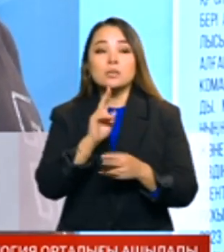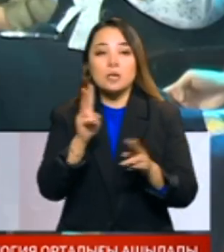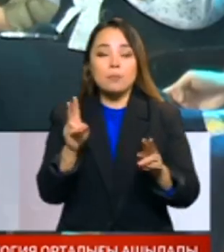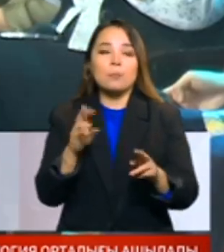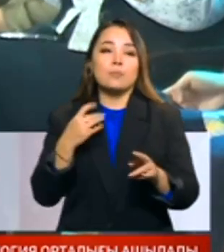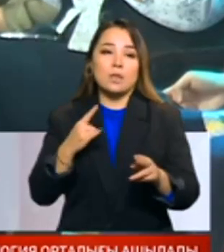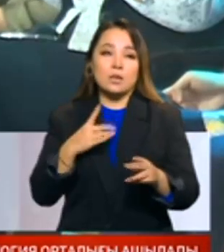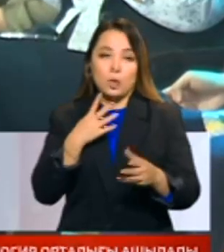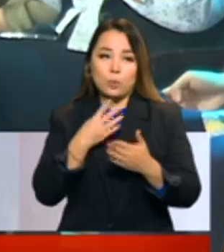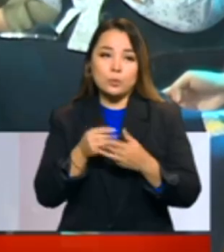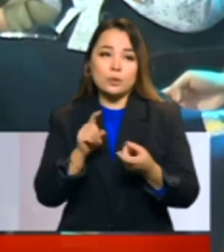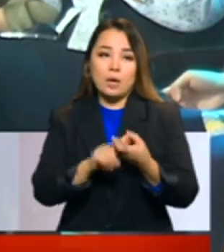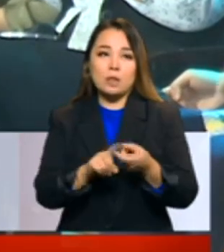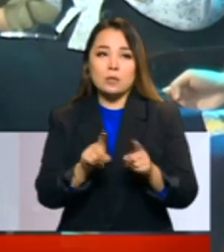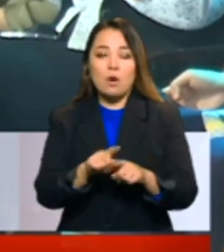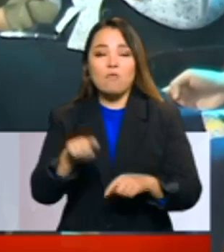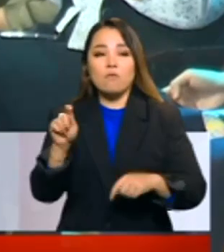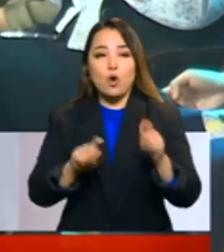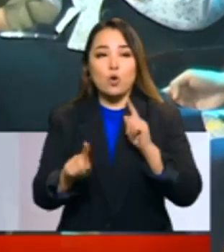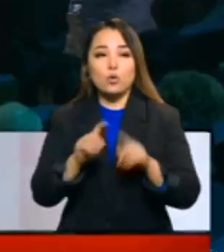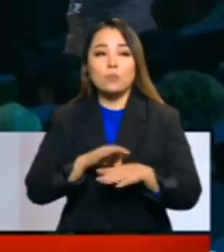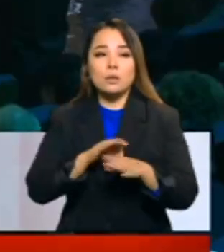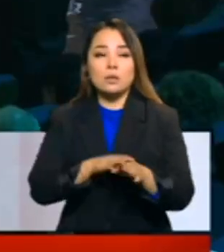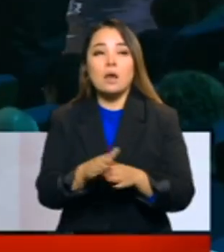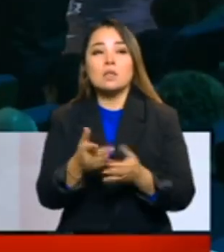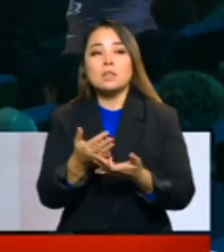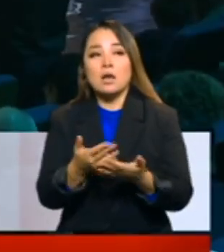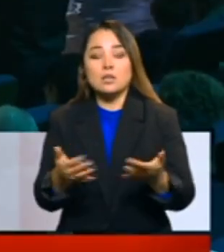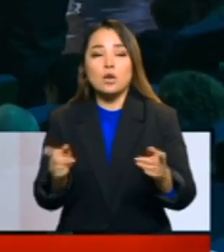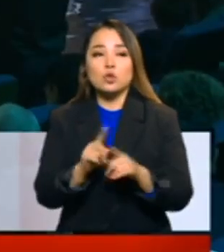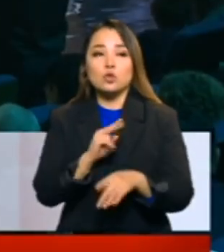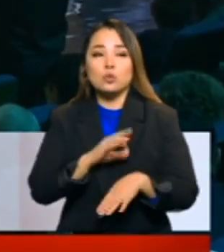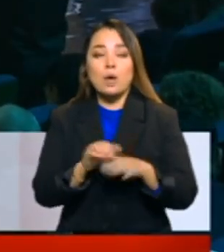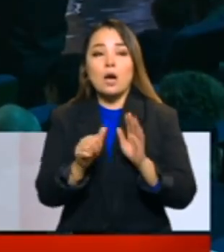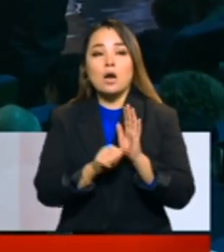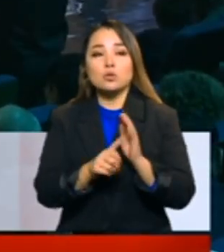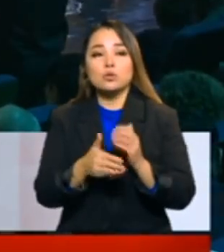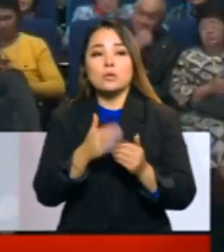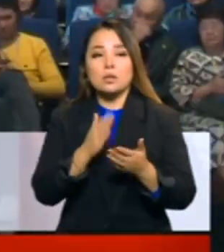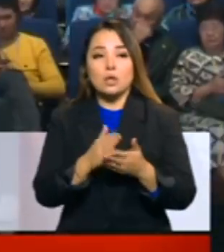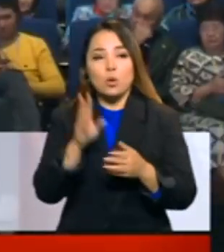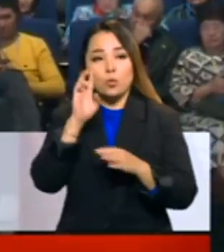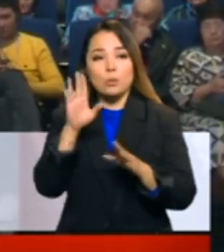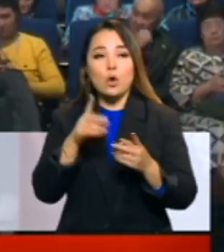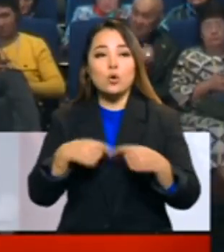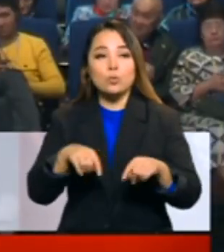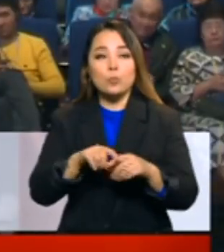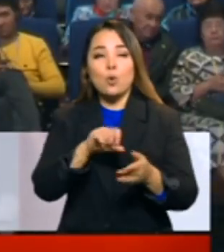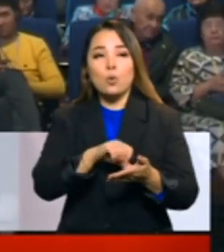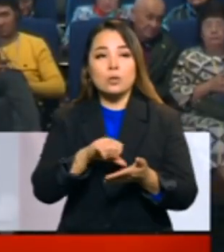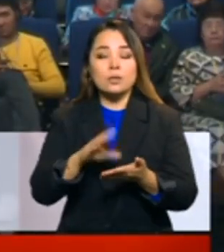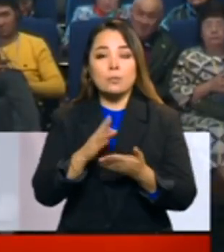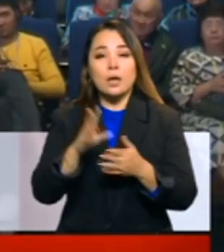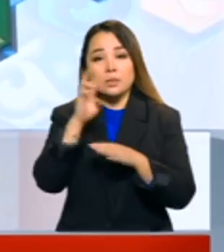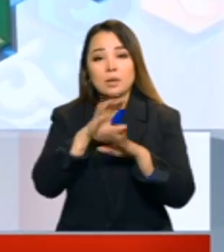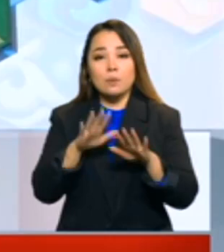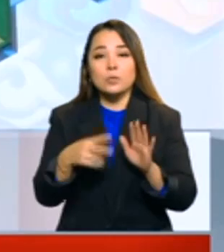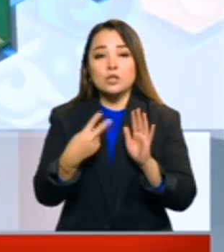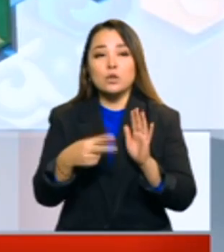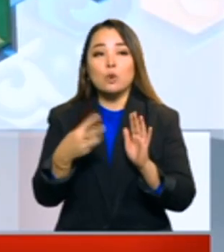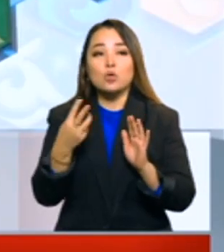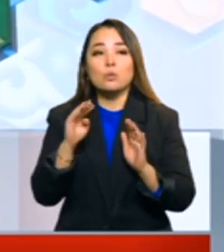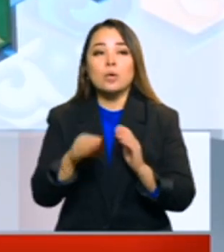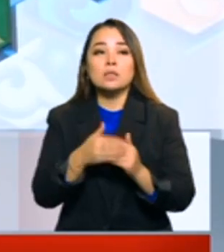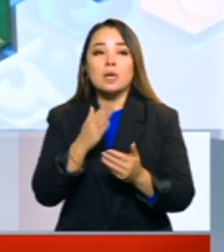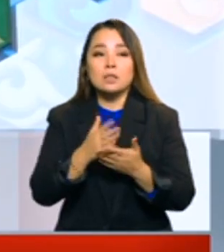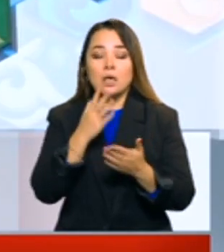үшін. Бүгінгі форумға осындай түрлі бағытта жұмыс істейтін 600-ден аса үкіметтік емес ұйым өкілі келді. Жалпы елімізде 23